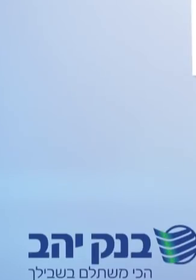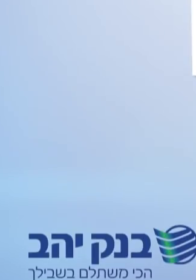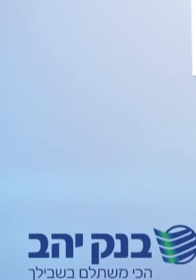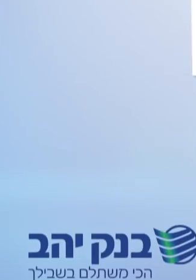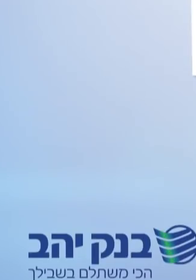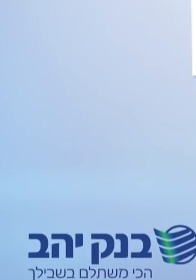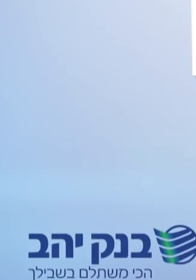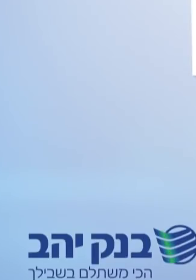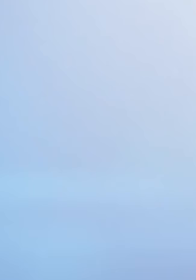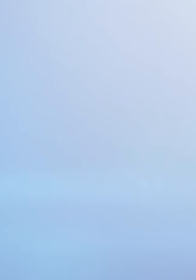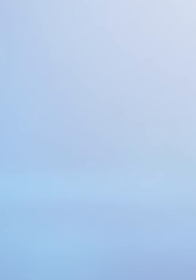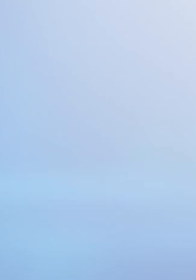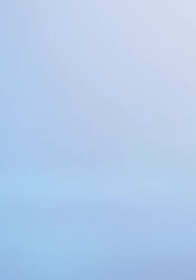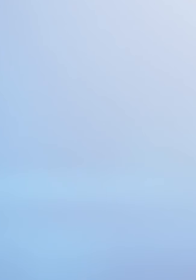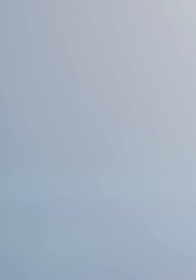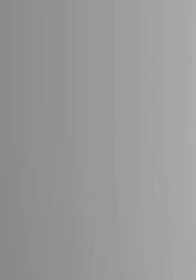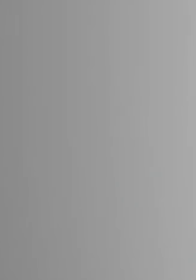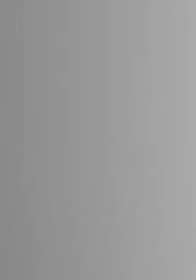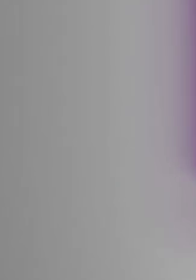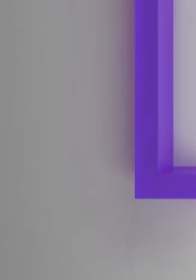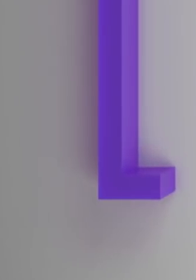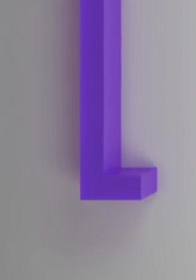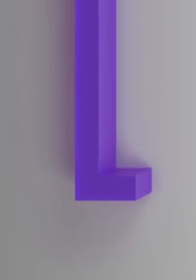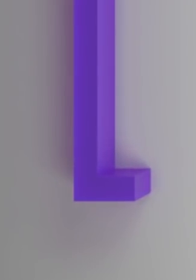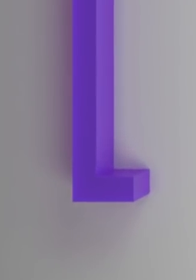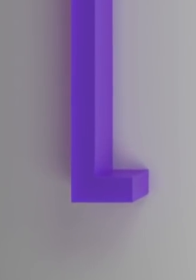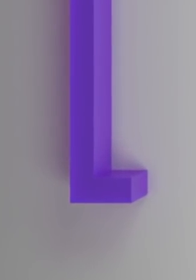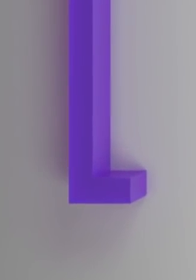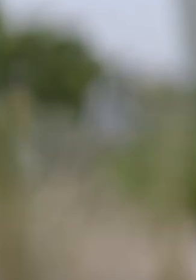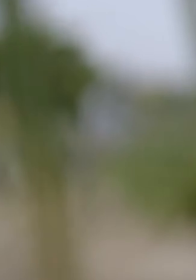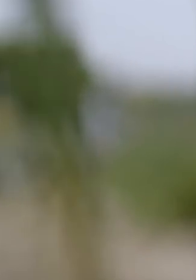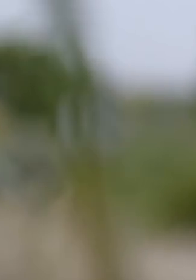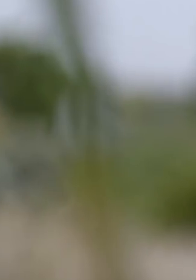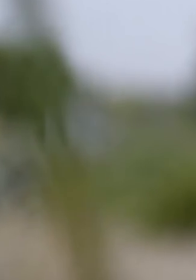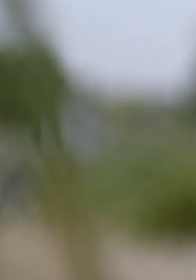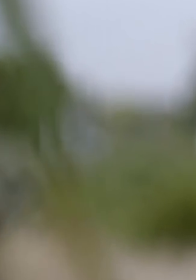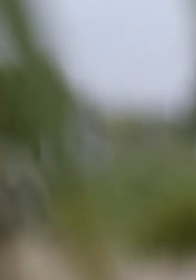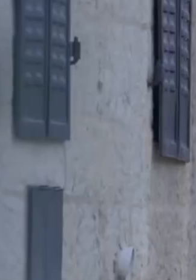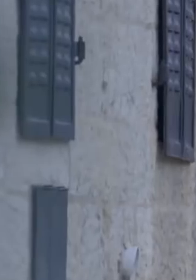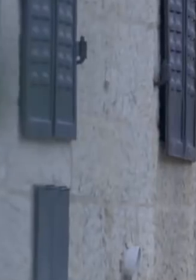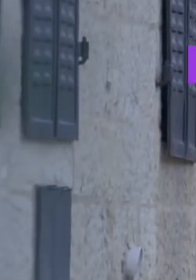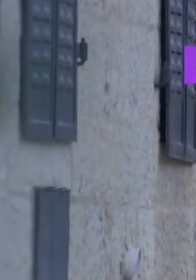גם בסניפים וגם בדיגיטל. בנק יהב. אין ספור שבילים